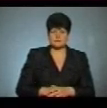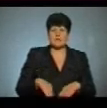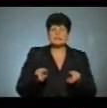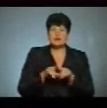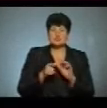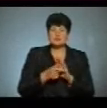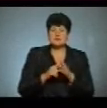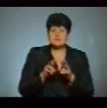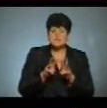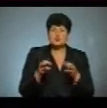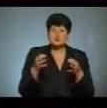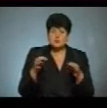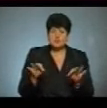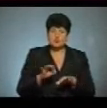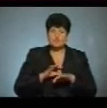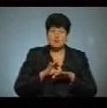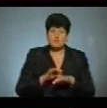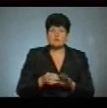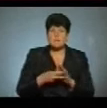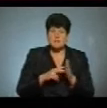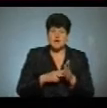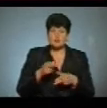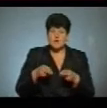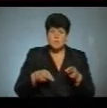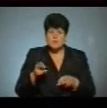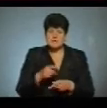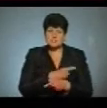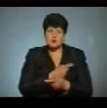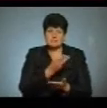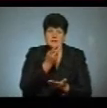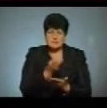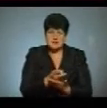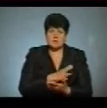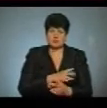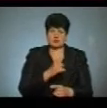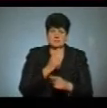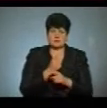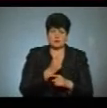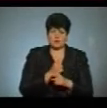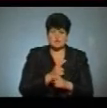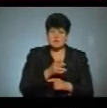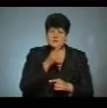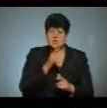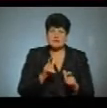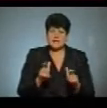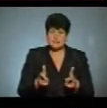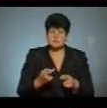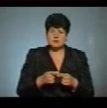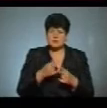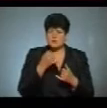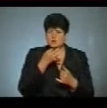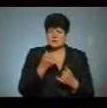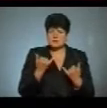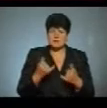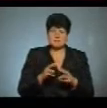Також Кабінет міністрів дозволив проводити планові операції, госпіталізації, які були заборонені під час карантину. Про це сьогодні розповів міністр